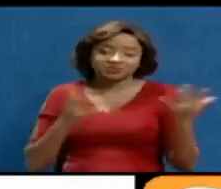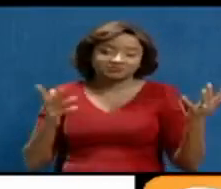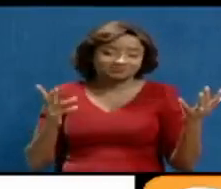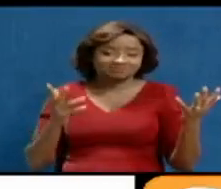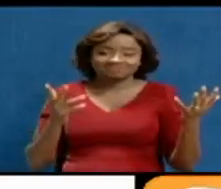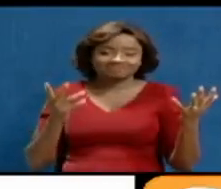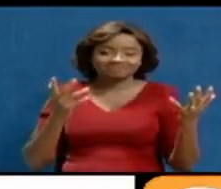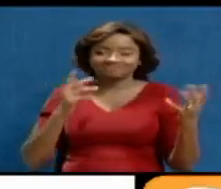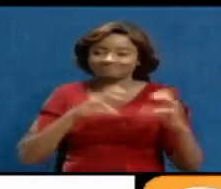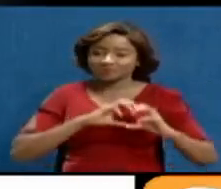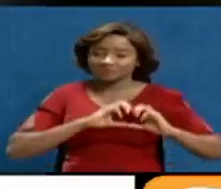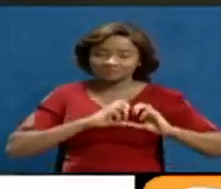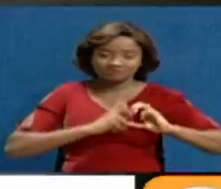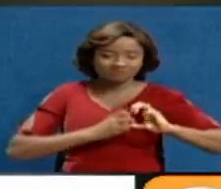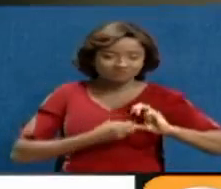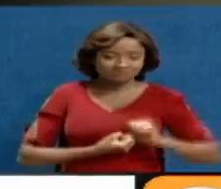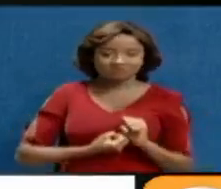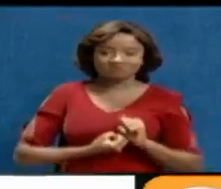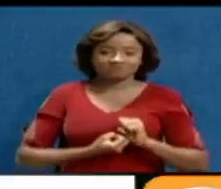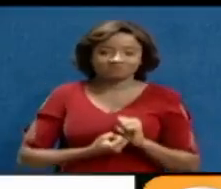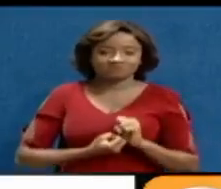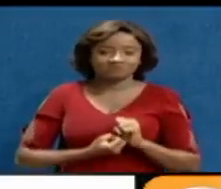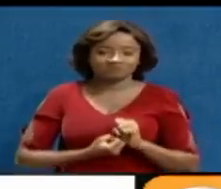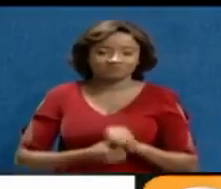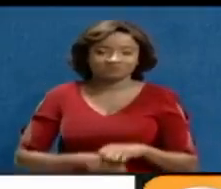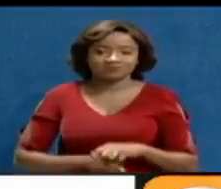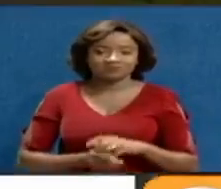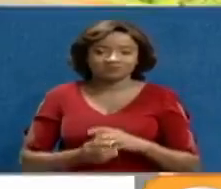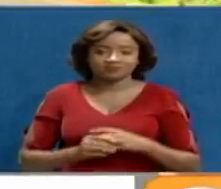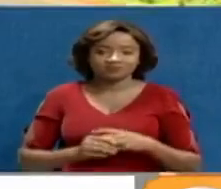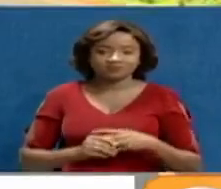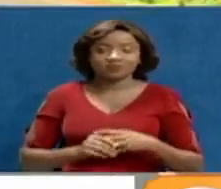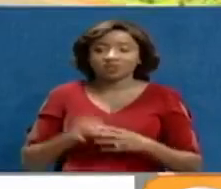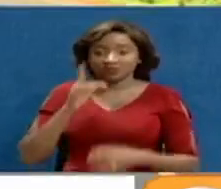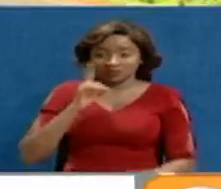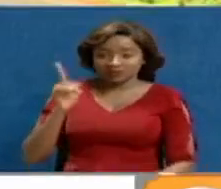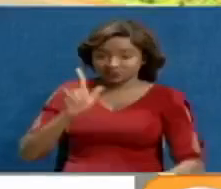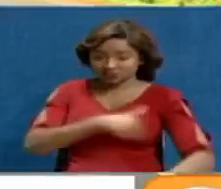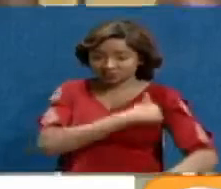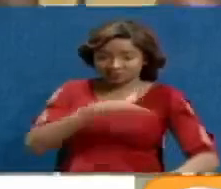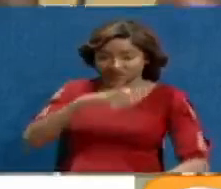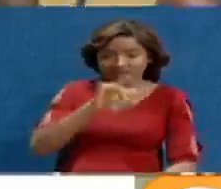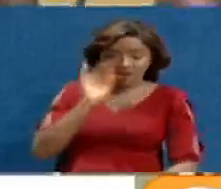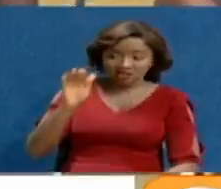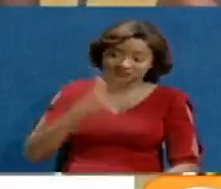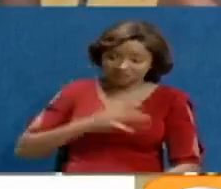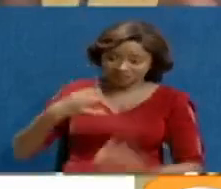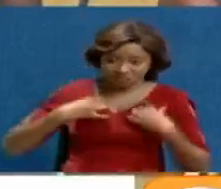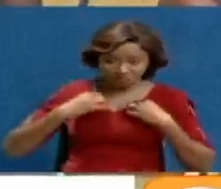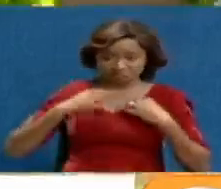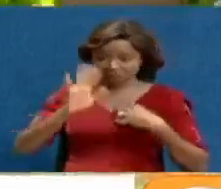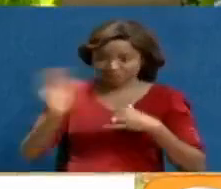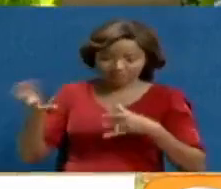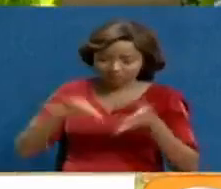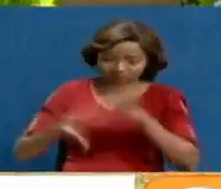a family whose torment did not end with their kin's indignified send-off. The area chief then asked them to pack a few